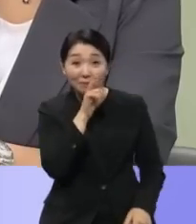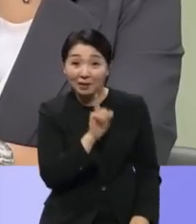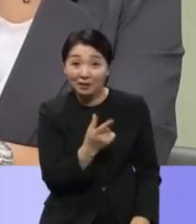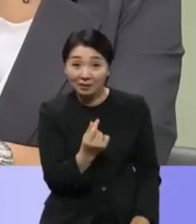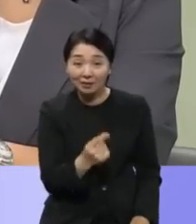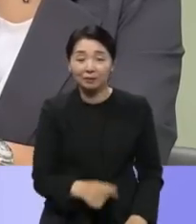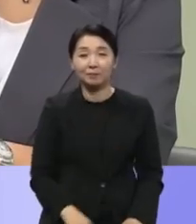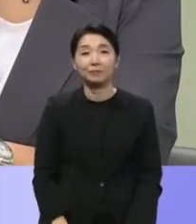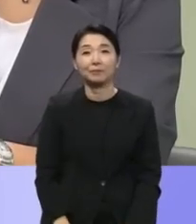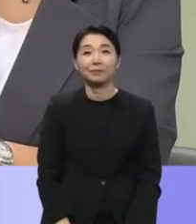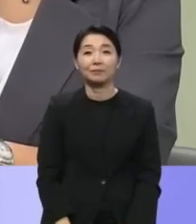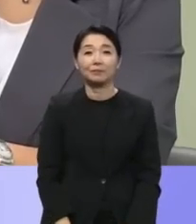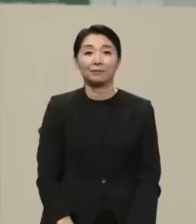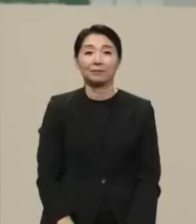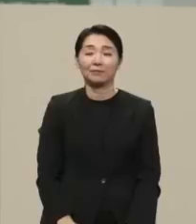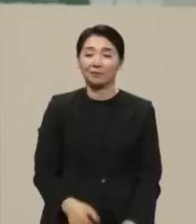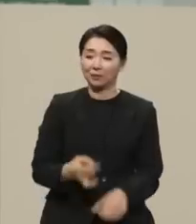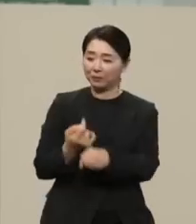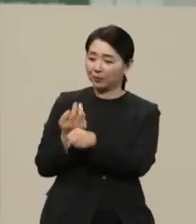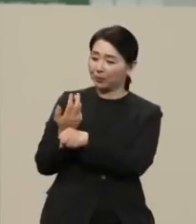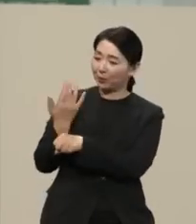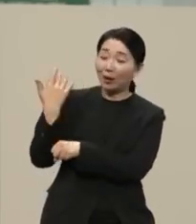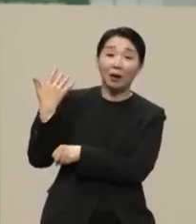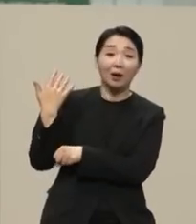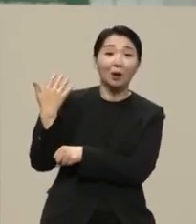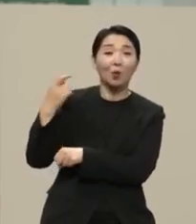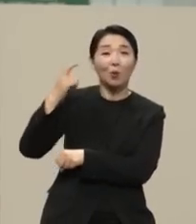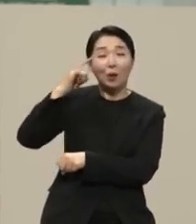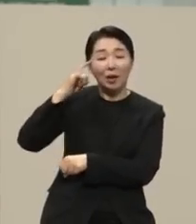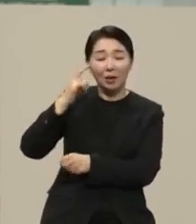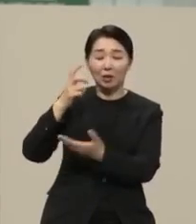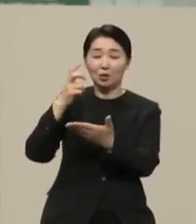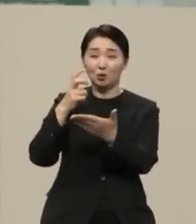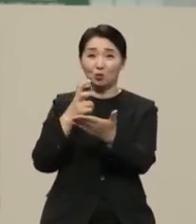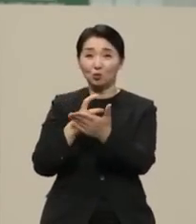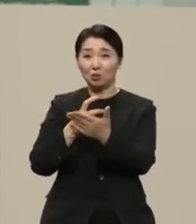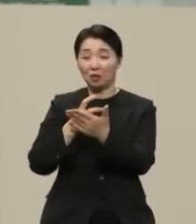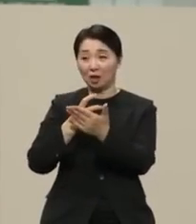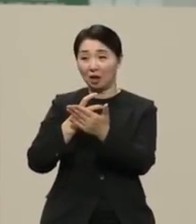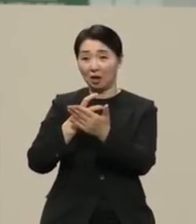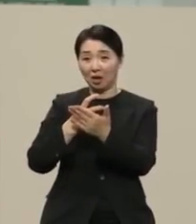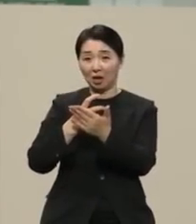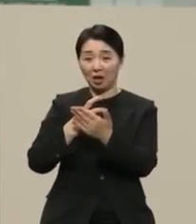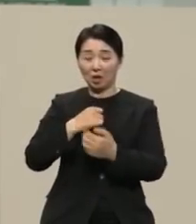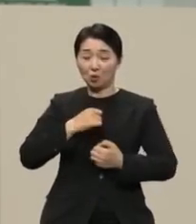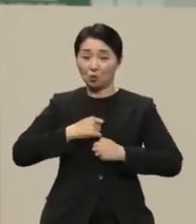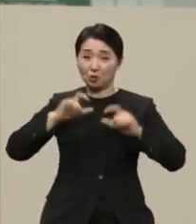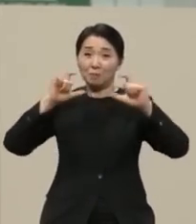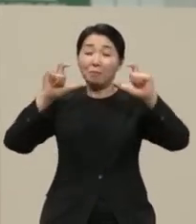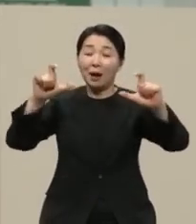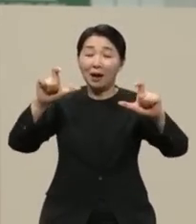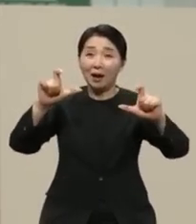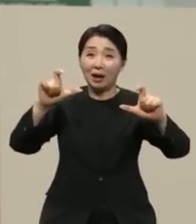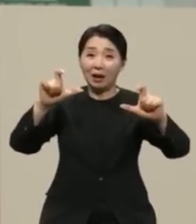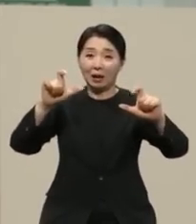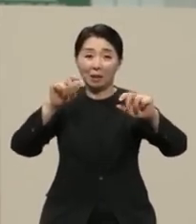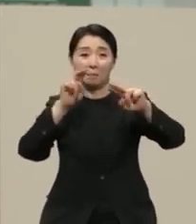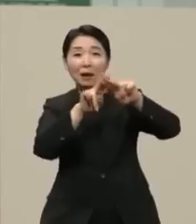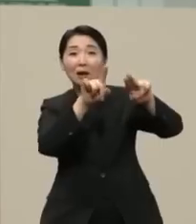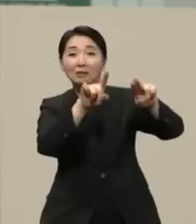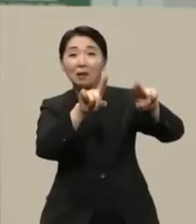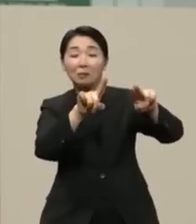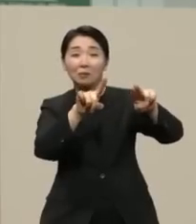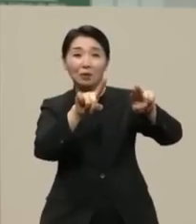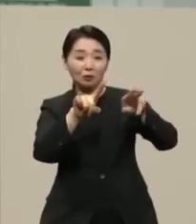된다 실제로 그 몇 년 전에 그 주차 불법 경고 딱지에 화가 나서 주차장 입구를 차로 막아둔 사례가 있었어요